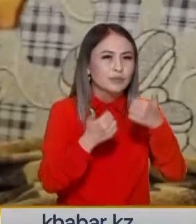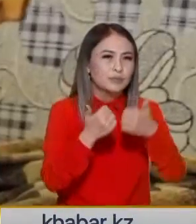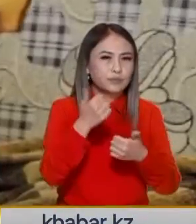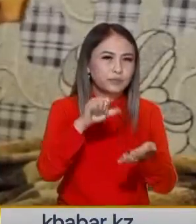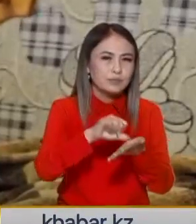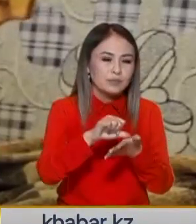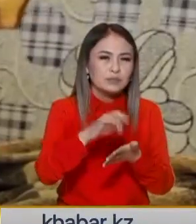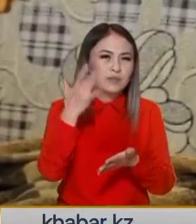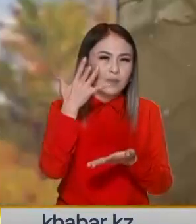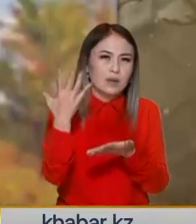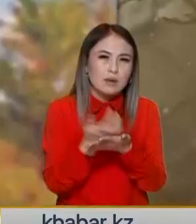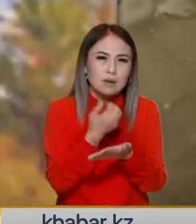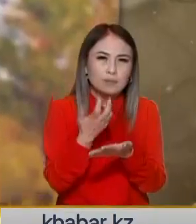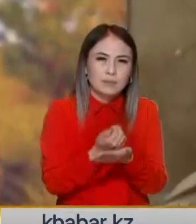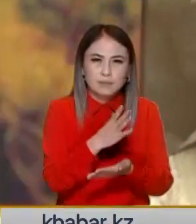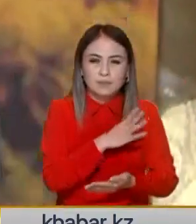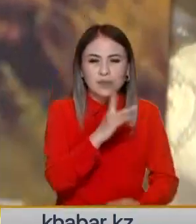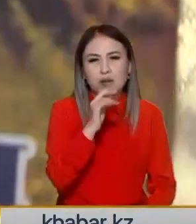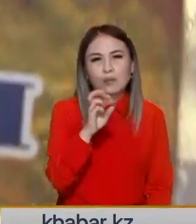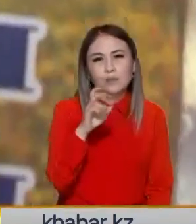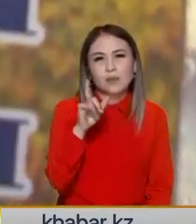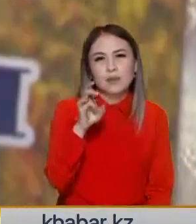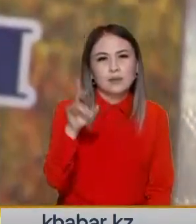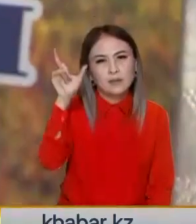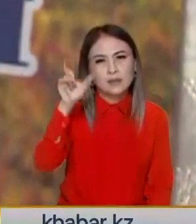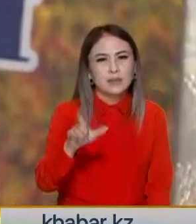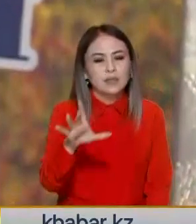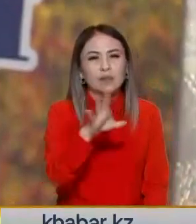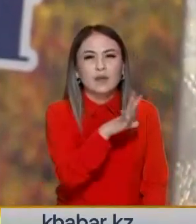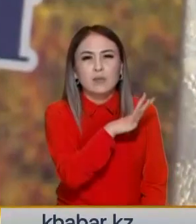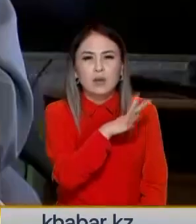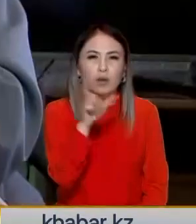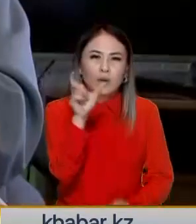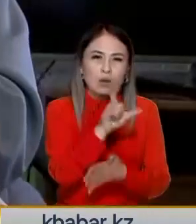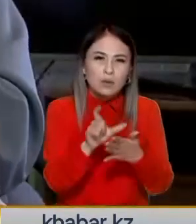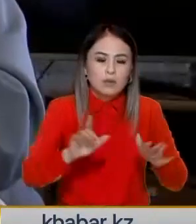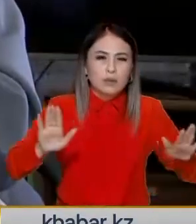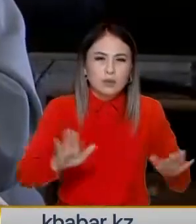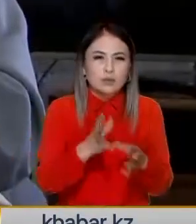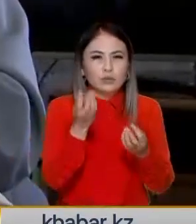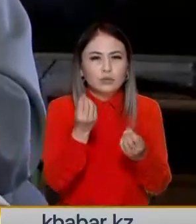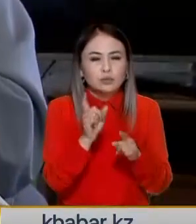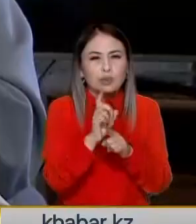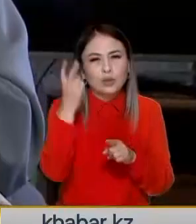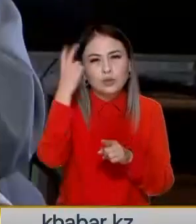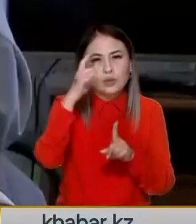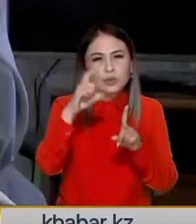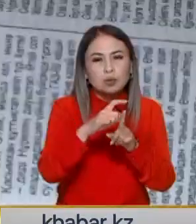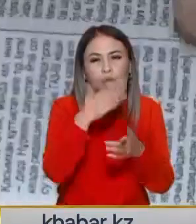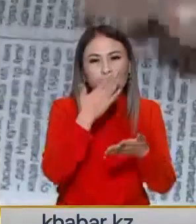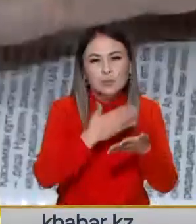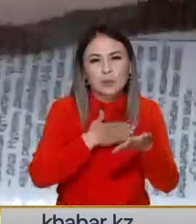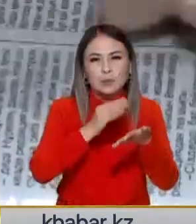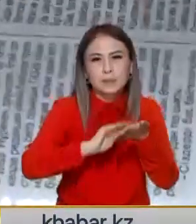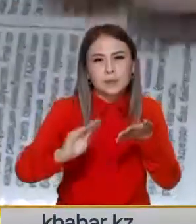дүбірлі додаларда топ жарды. Қасымхан атаның шығармашылығы саңғырлы. Жыраулық айтыскерлігінен бөлек қара өлең жазудың шебері,